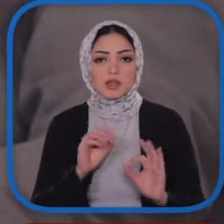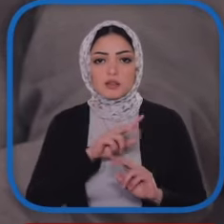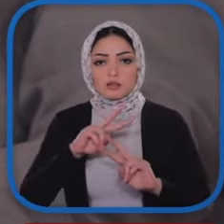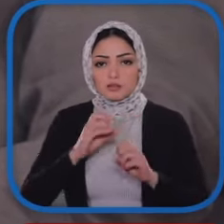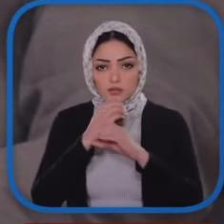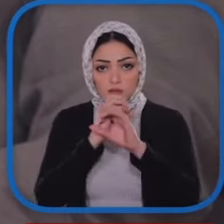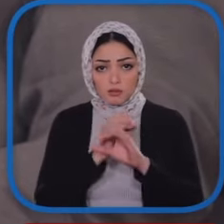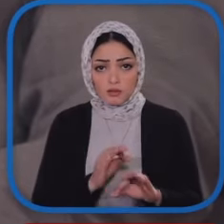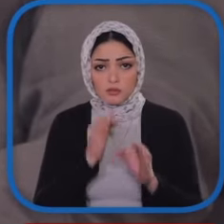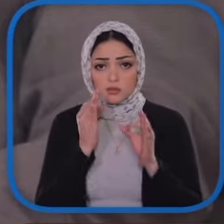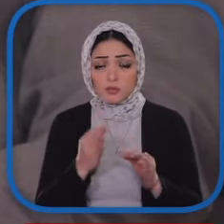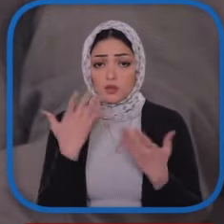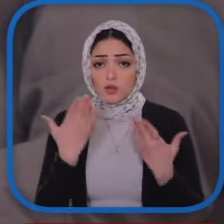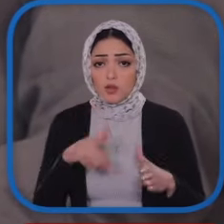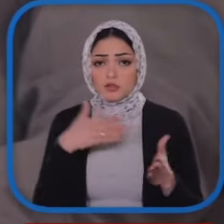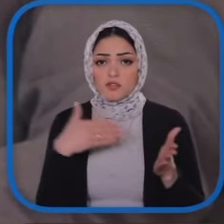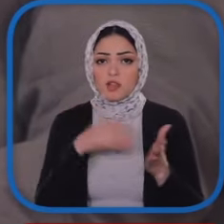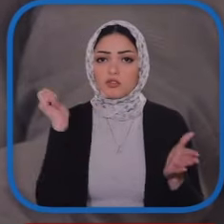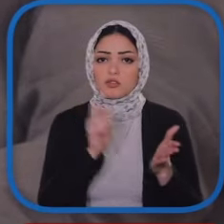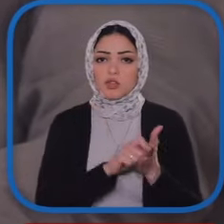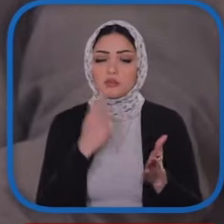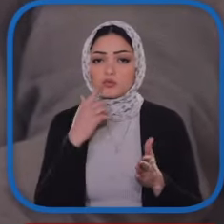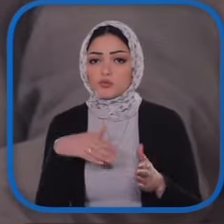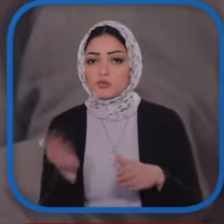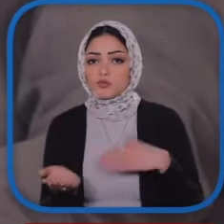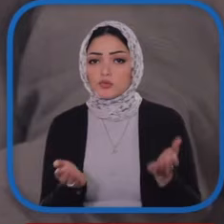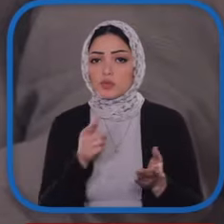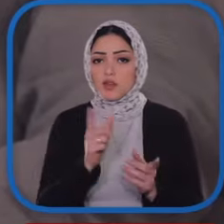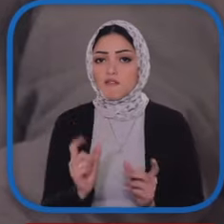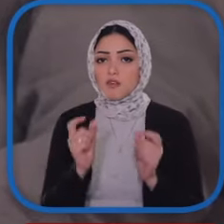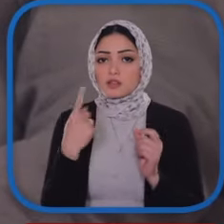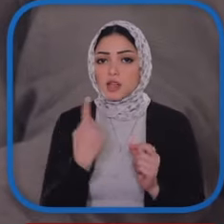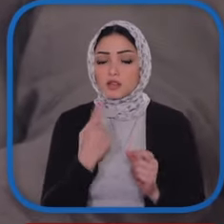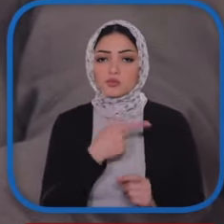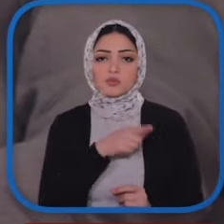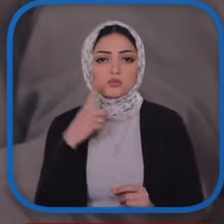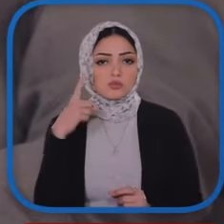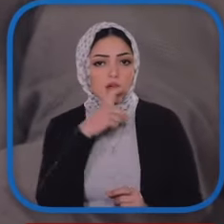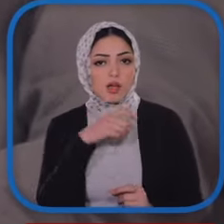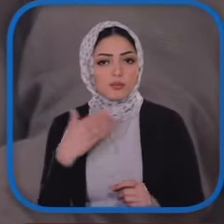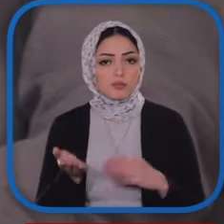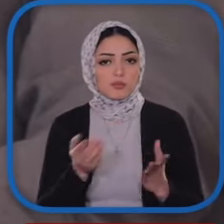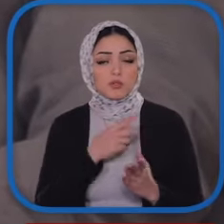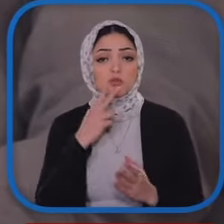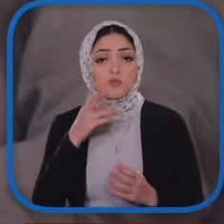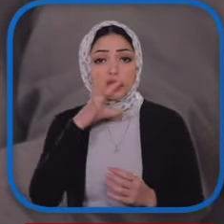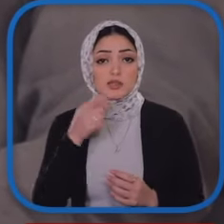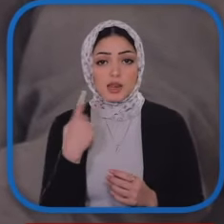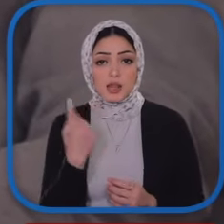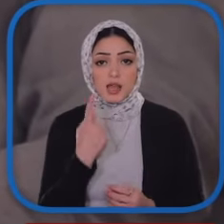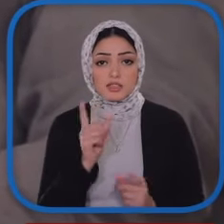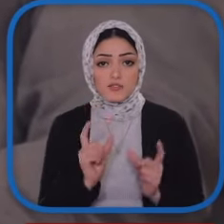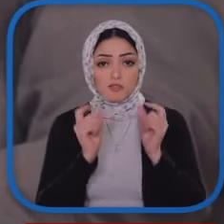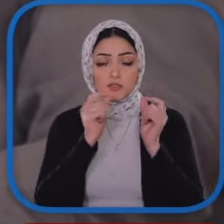كده بينتج بناء على هذا التقييم أحد الاحتمالين، أن يكون الفيروس خامل أو يكون الفيروس نشط. لو كان الفيروس